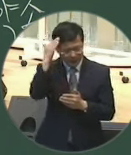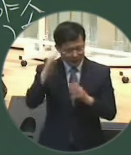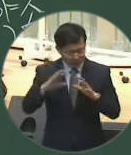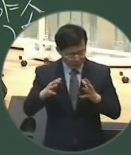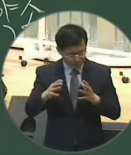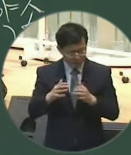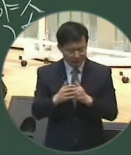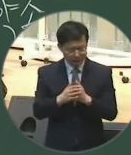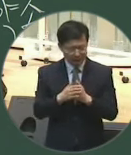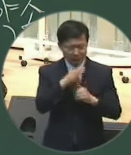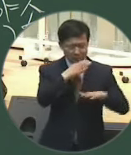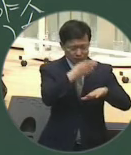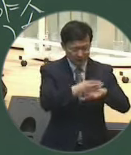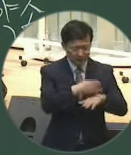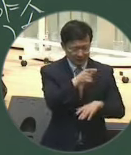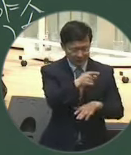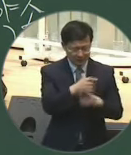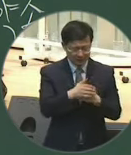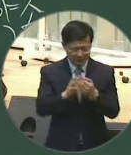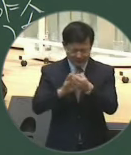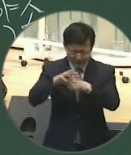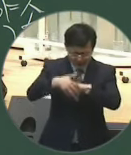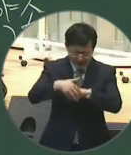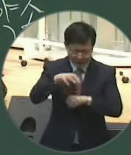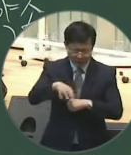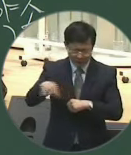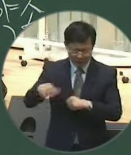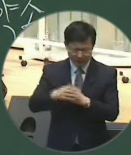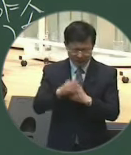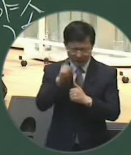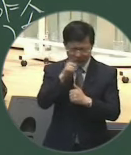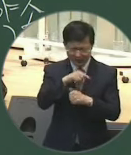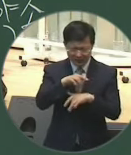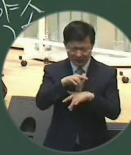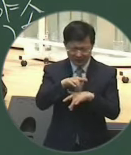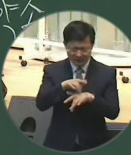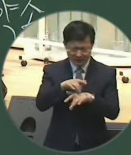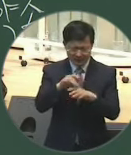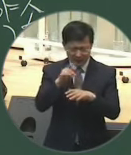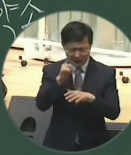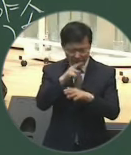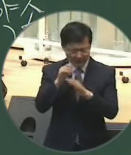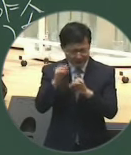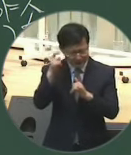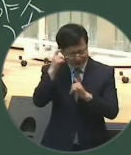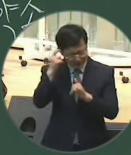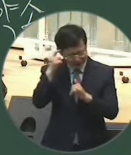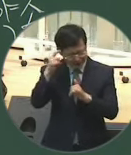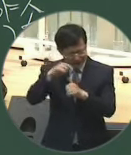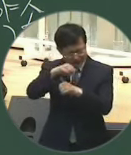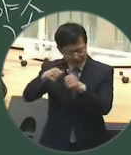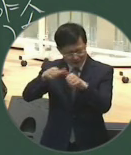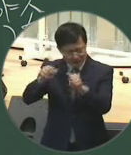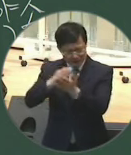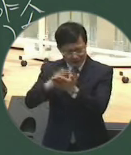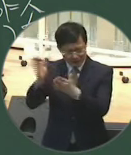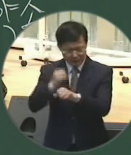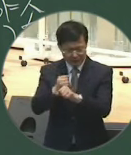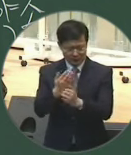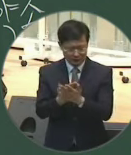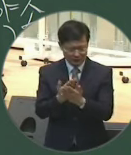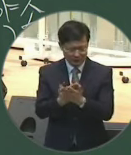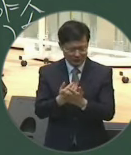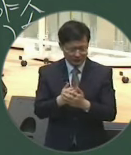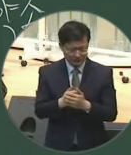대한민국과 북한과 전 세계의 악한 자들의 생각을 결박시켜 주옵소서. May you bind the